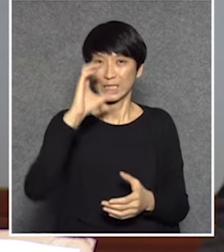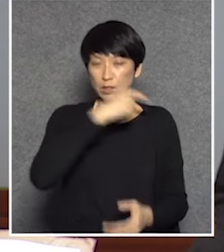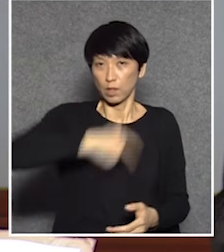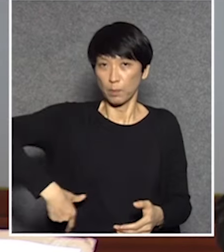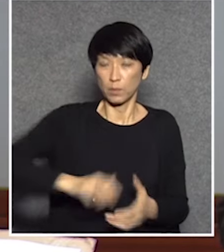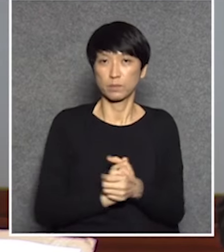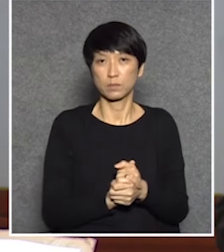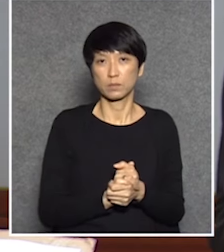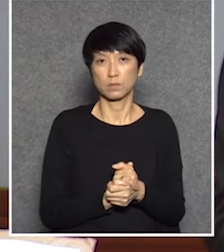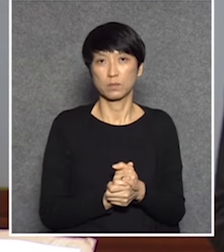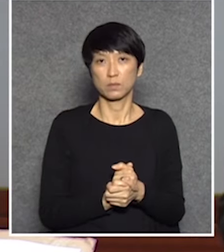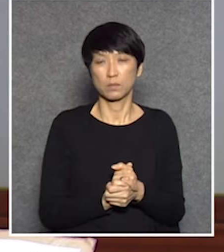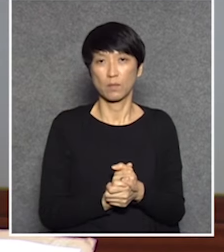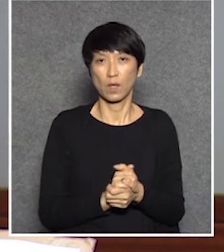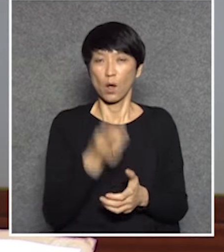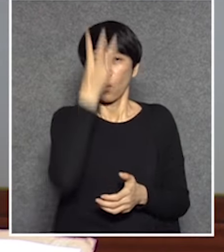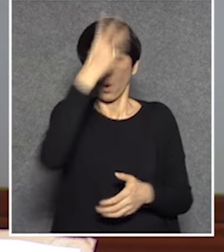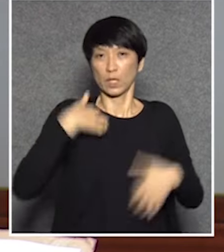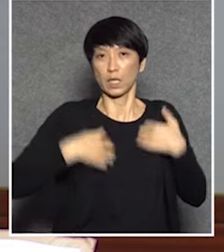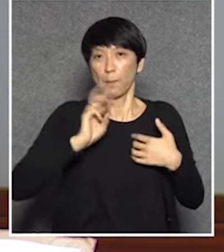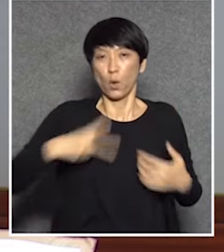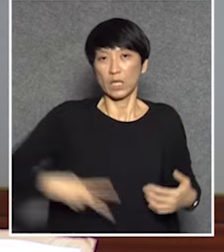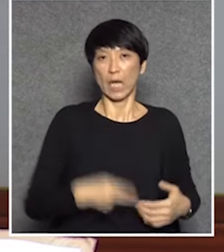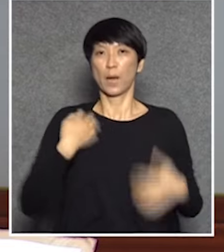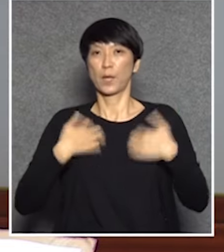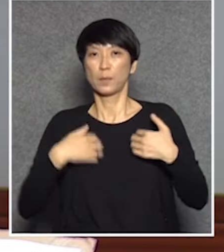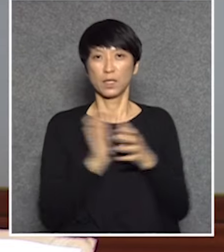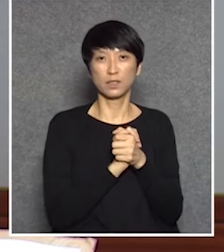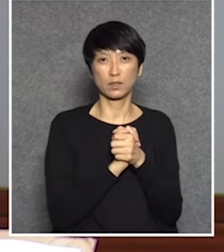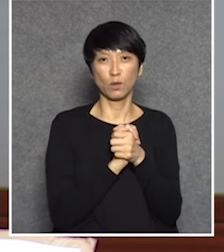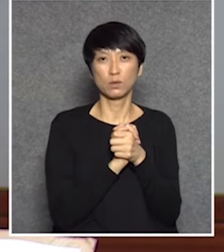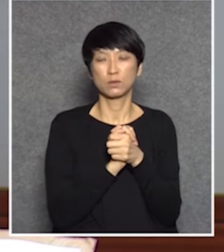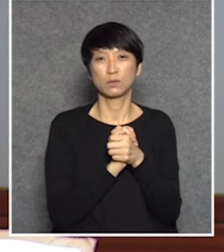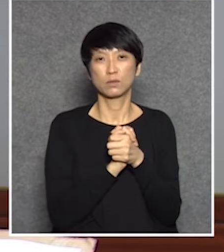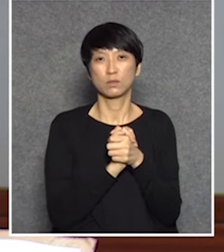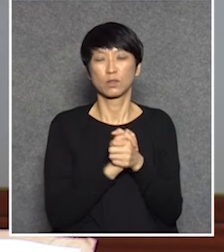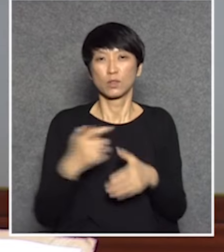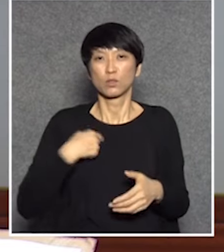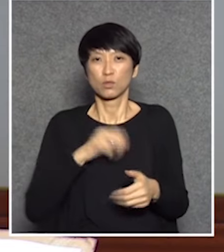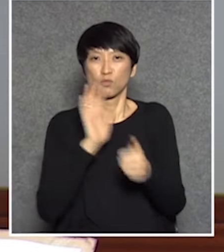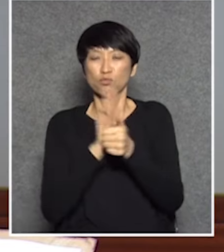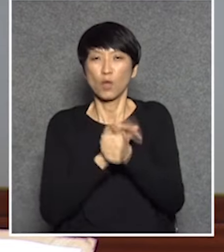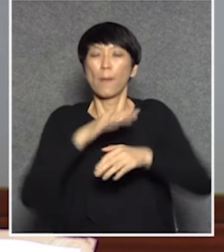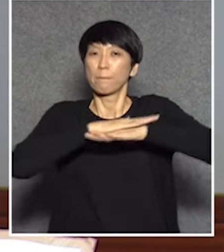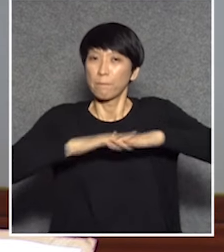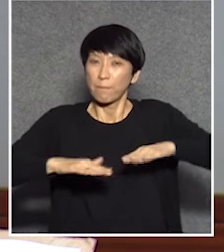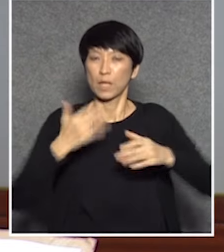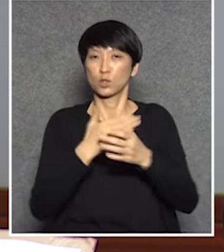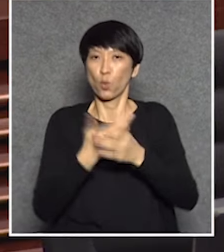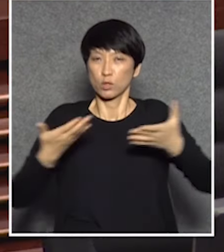監皇帝唔急太監急係會幫到忙噶，阿哥。本身我都想平平安安，因為今日